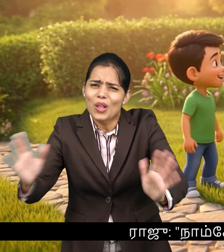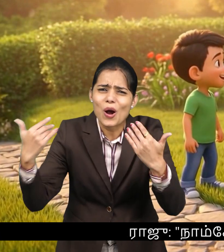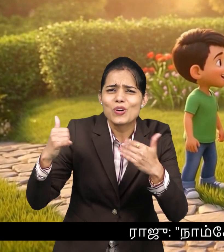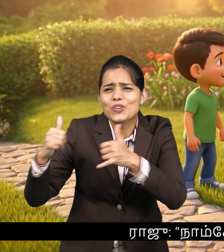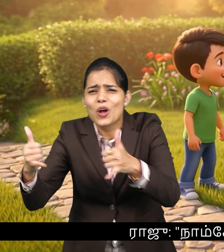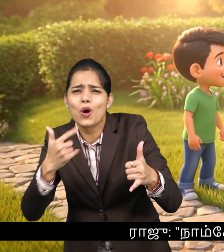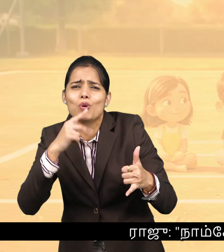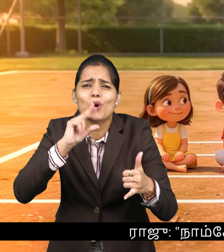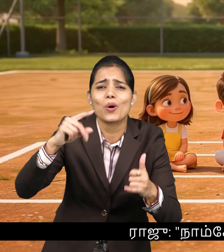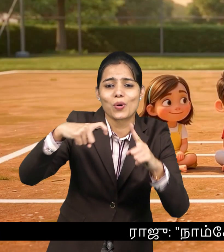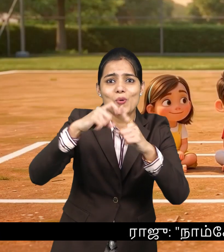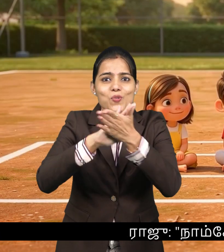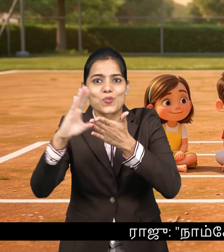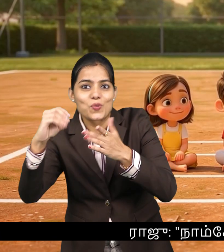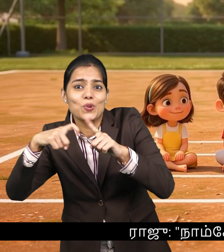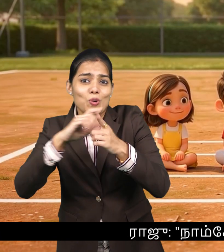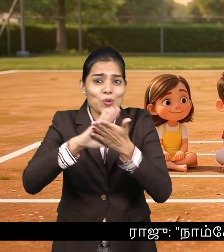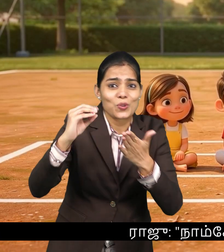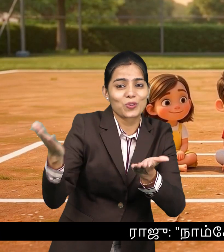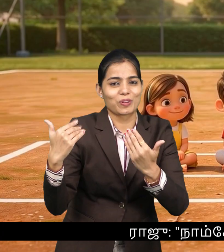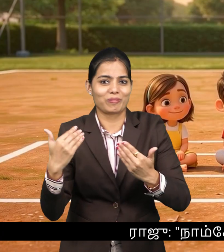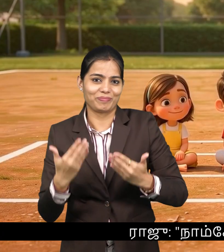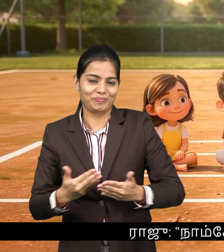ராஜு, நாம் கோகோ விளையாடலாம்.